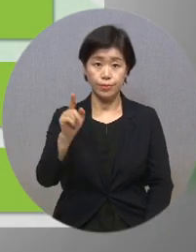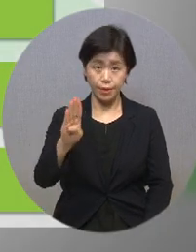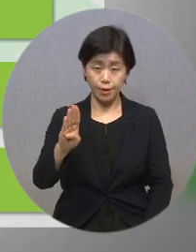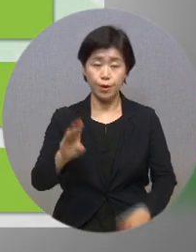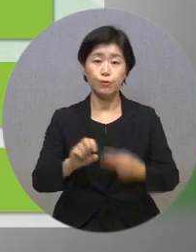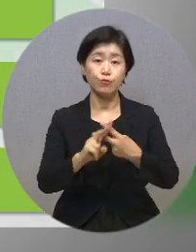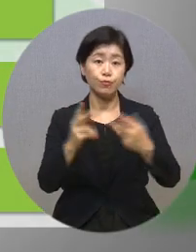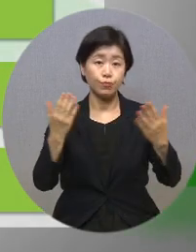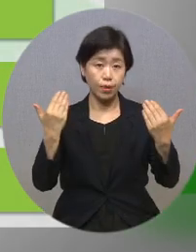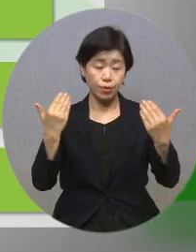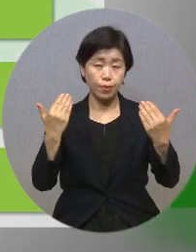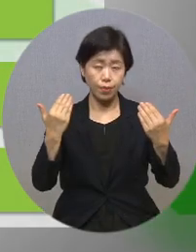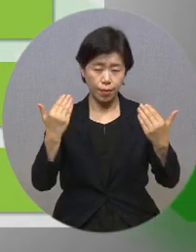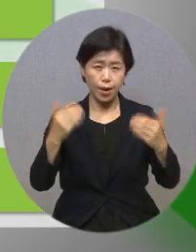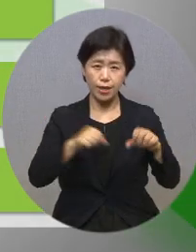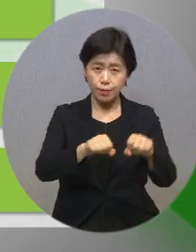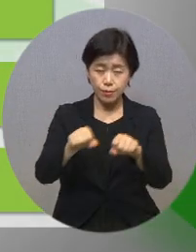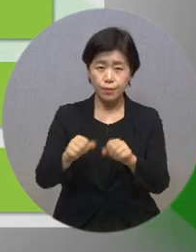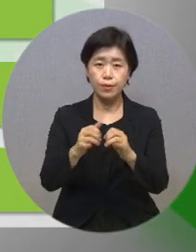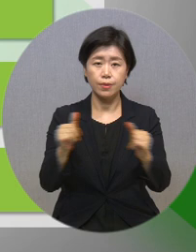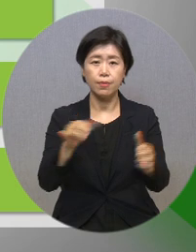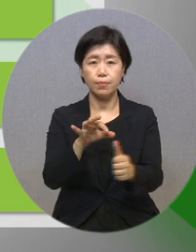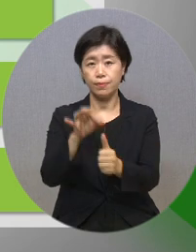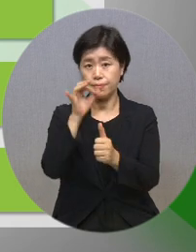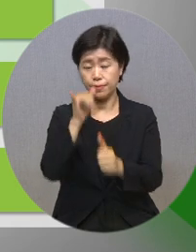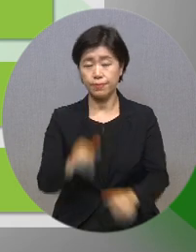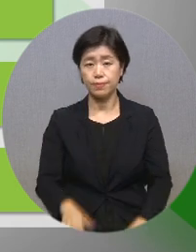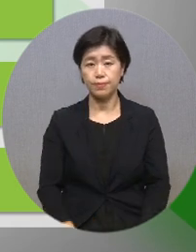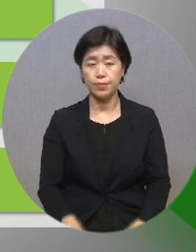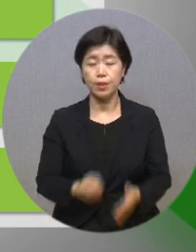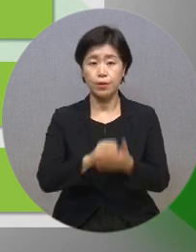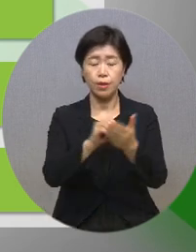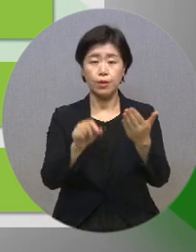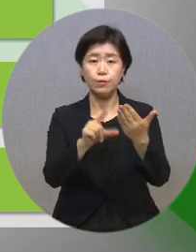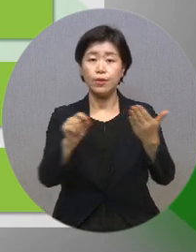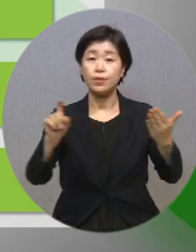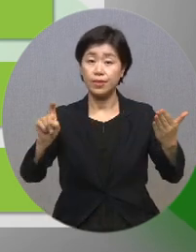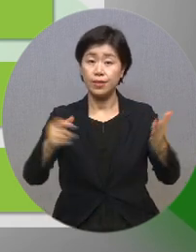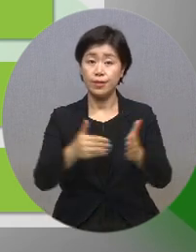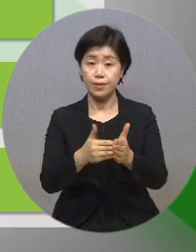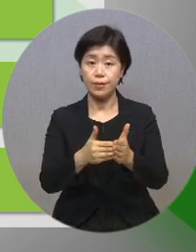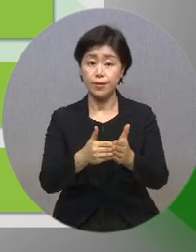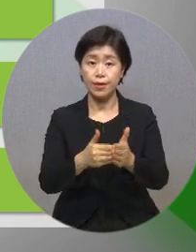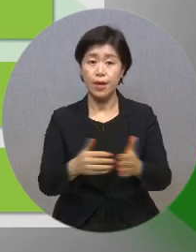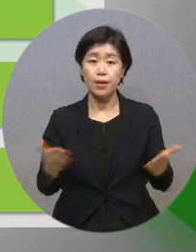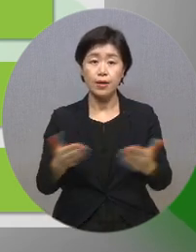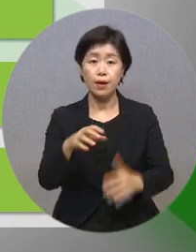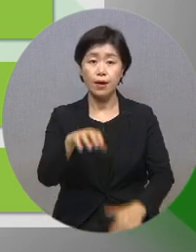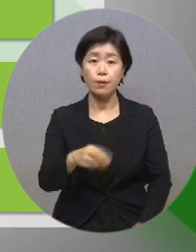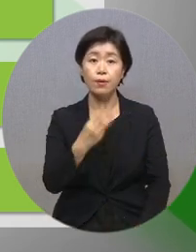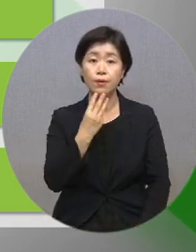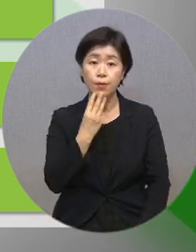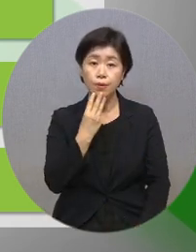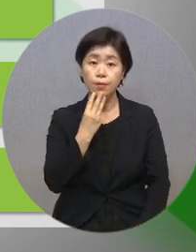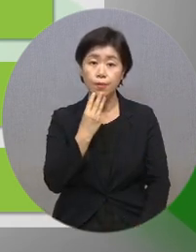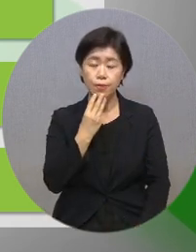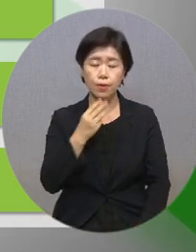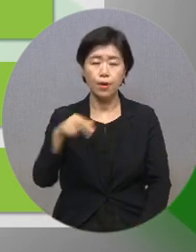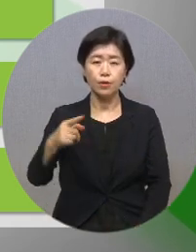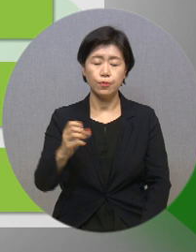풍납중학교에서 환경미화원을 모집합니다. 접수 마감일은 9월 10일까지며 근무지는 서울시